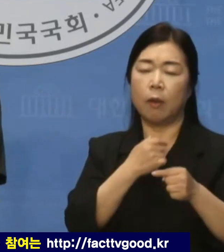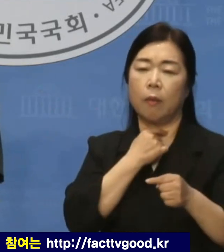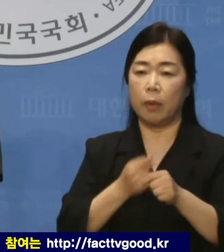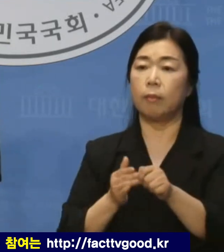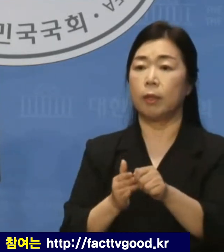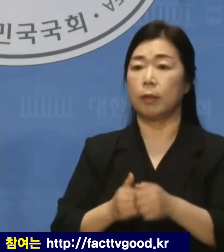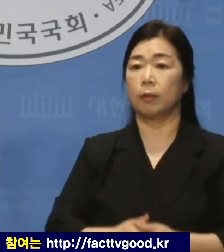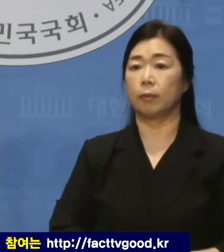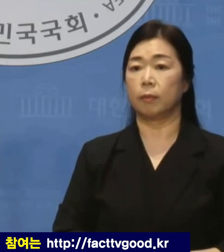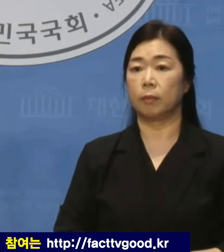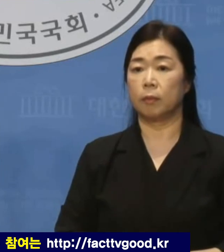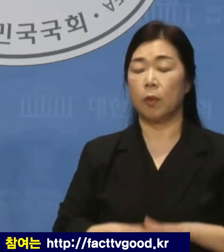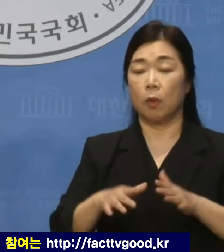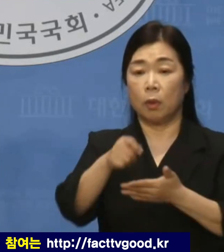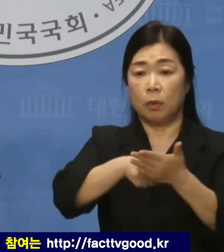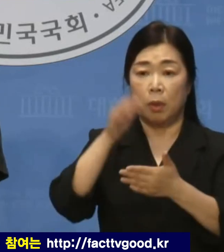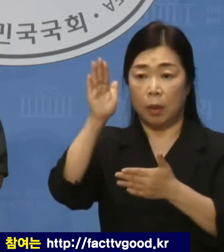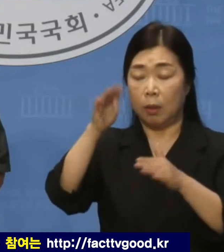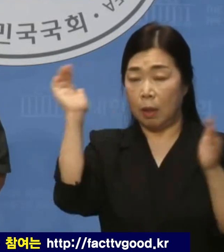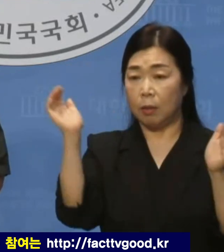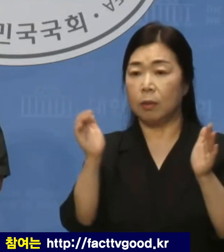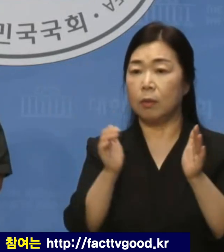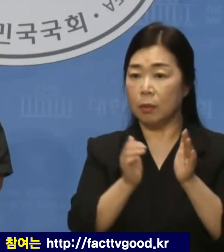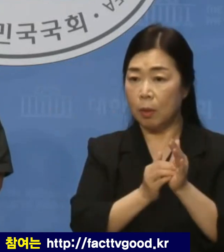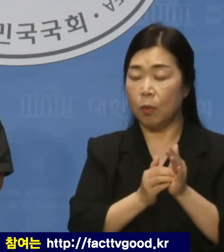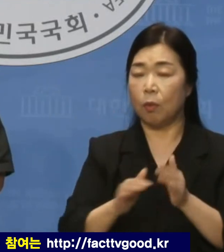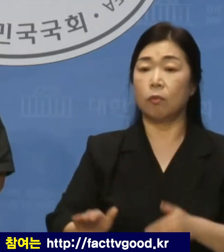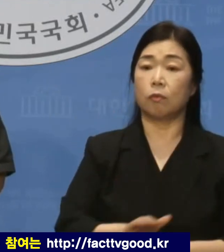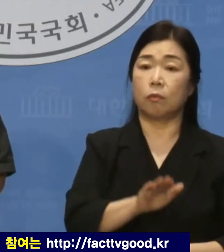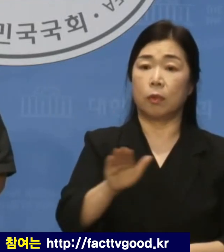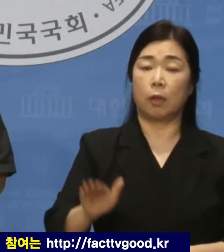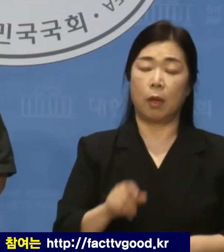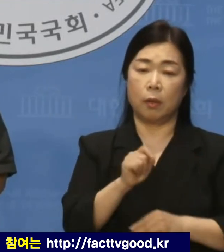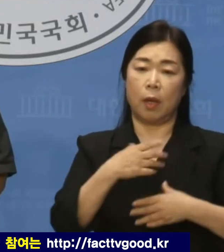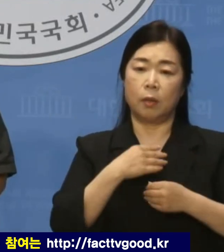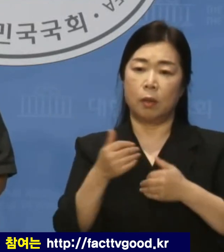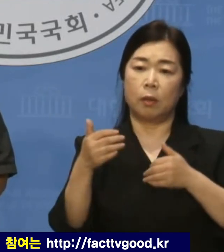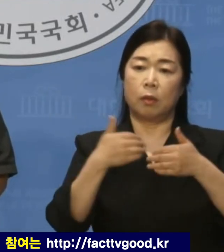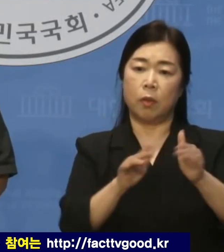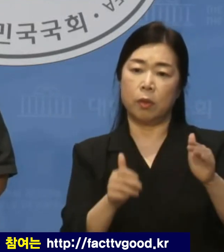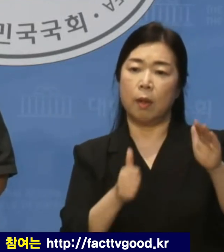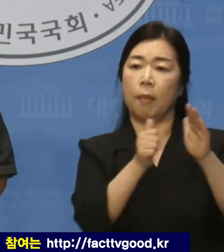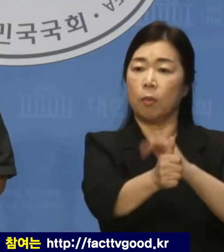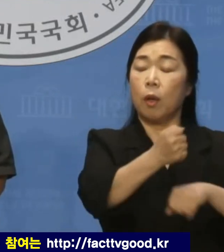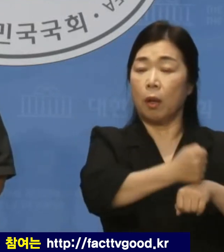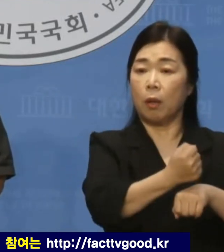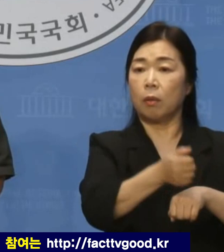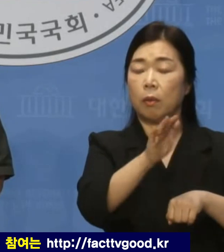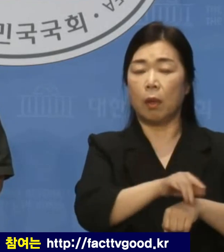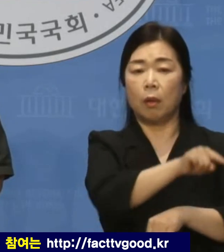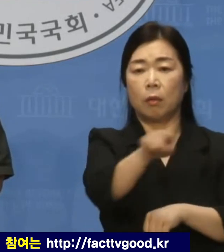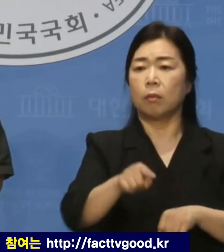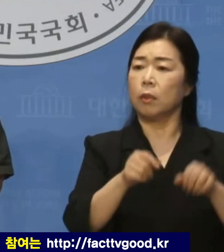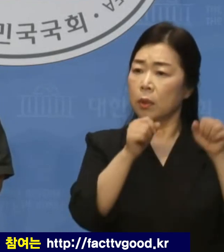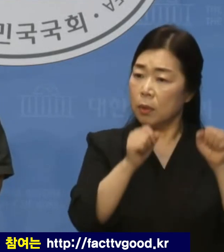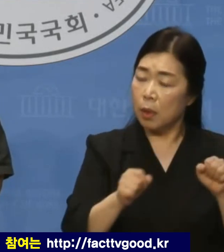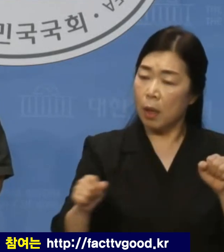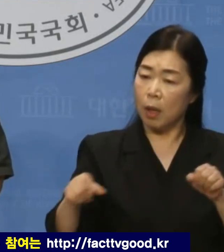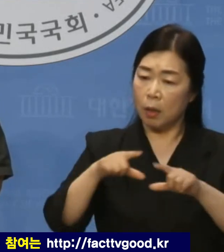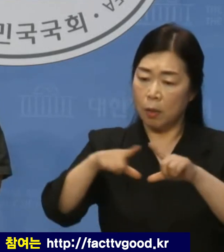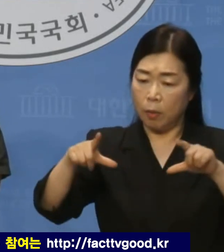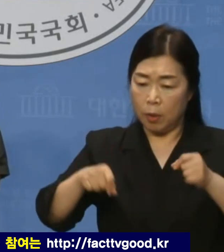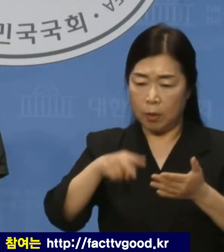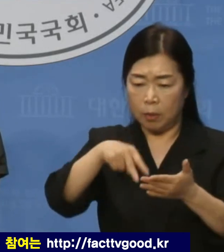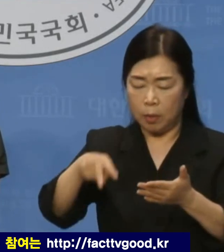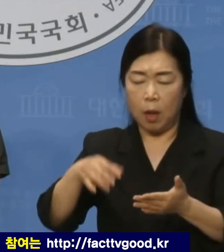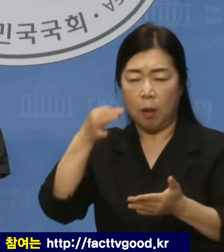소망합니다. 오늘 기자회견을 마치고 저희가 행안위원실을 방문할 텐데 행안위원들께서 이 엽서를 한